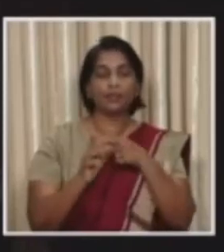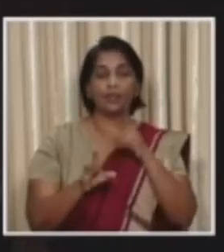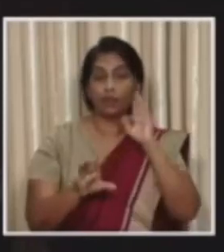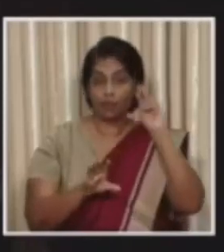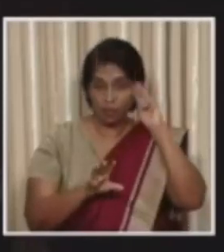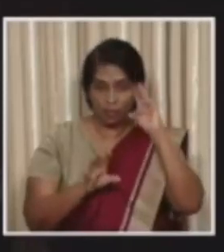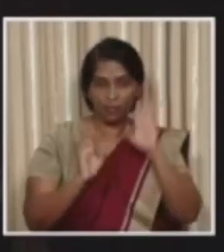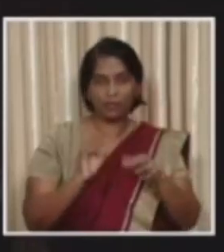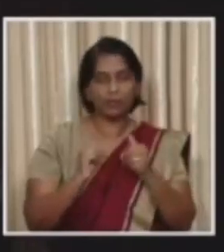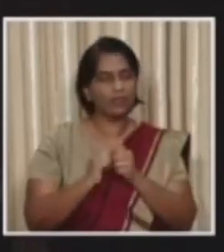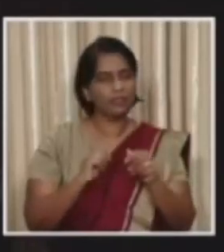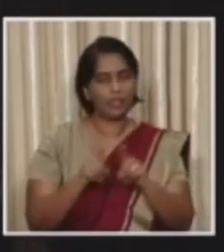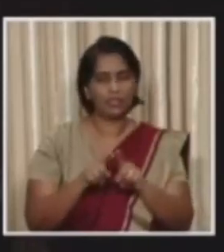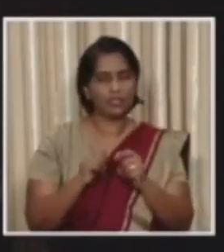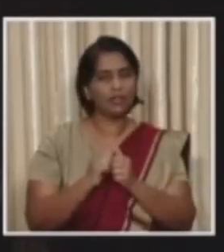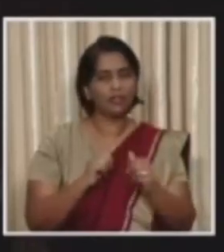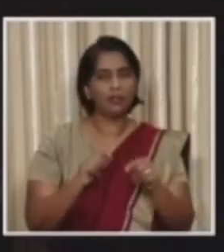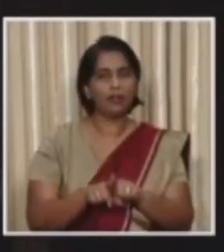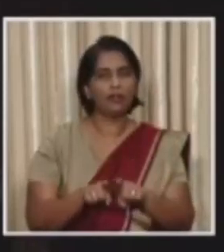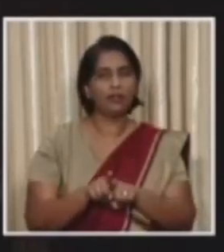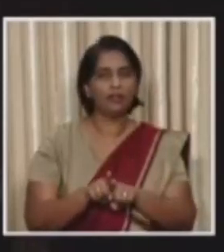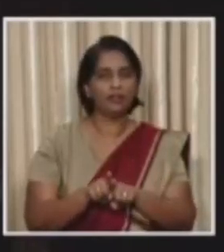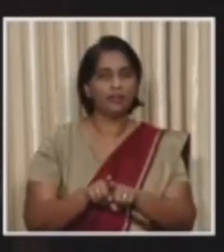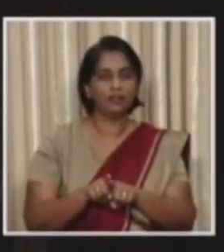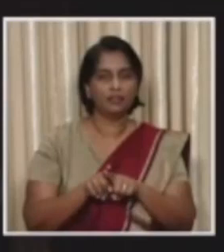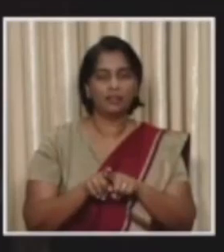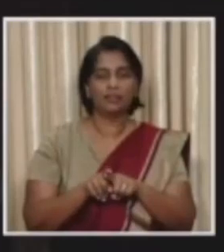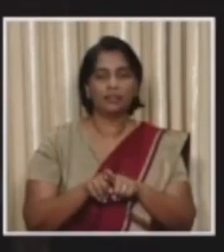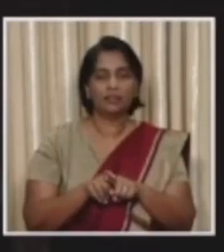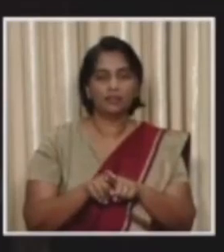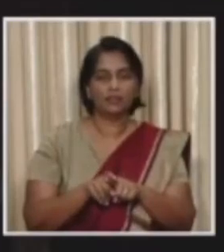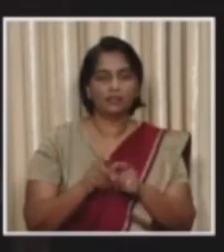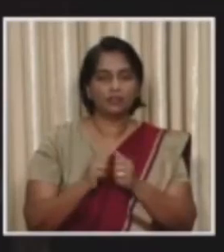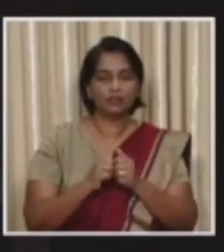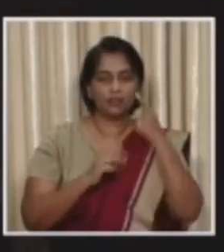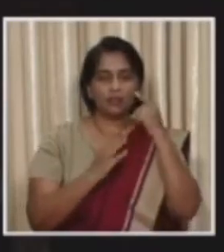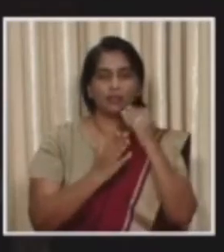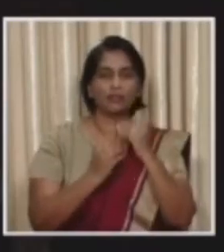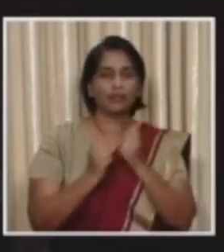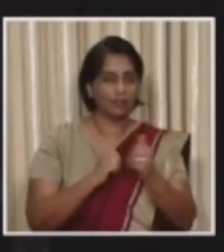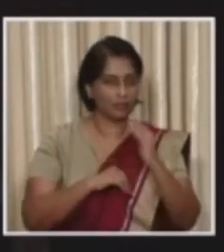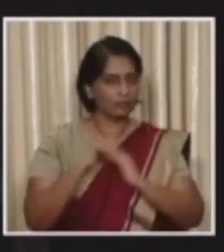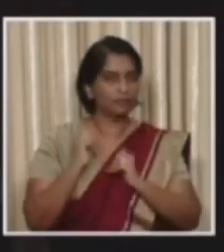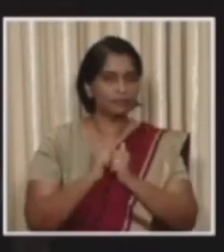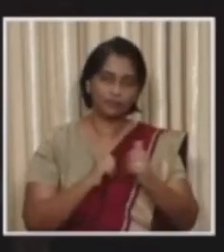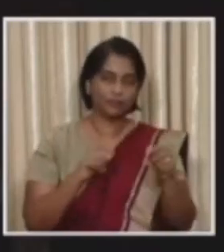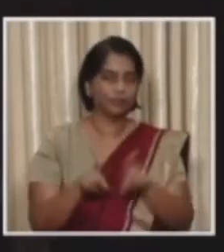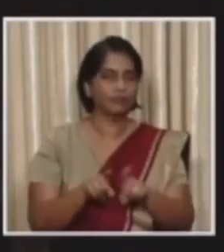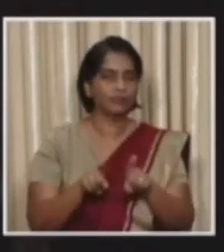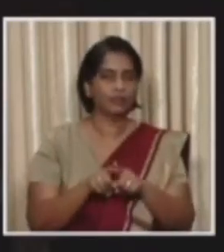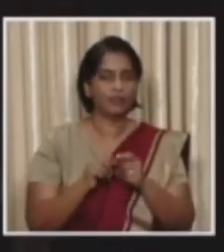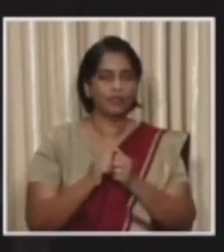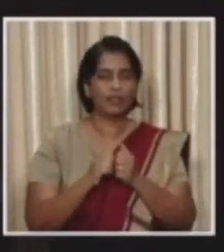පොරොන්දුව තුල තිබෙන පොරොන්දුන් මේ ආර්ථික රටාව තුල කළ හැකි